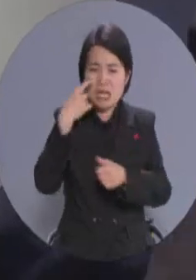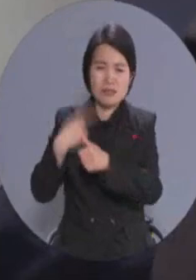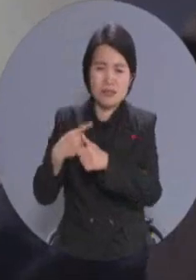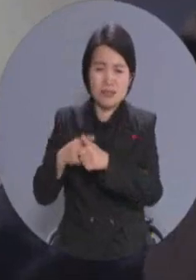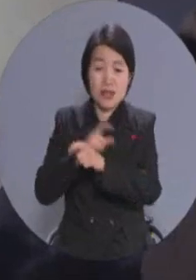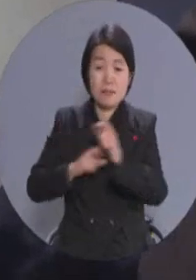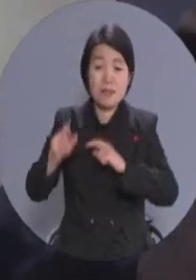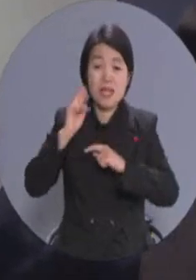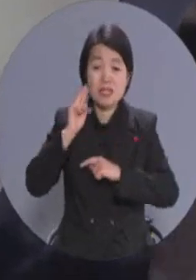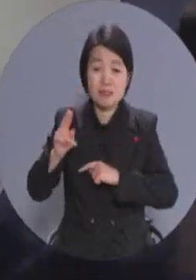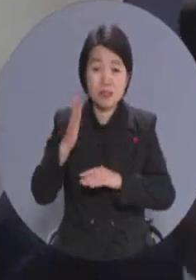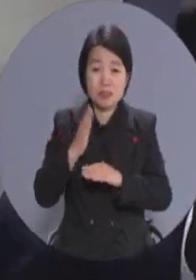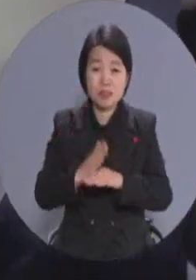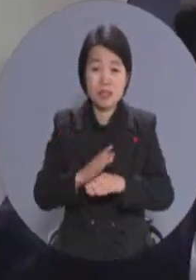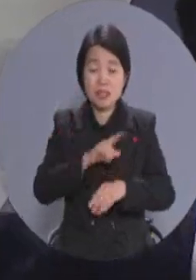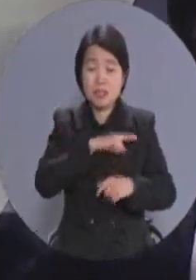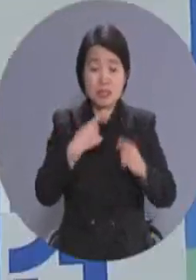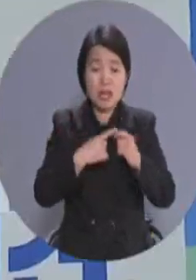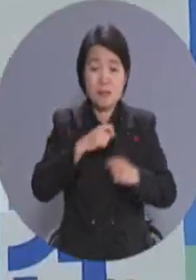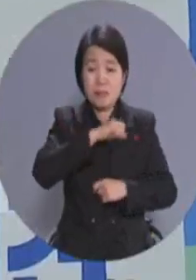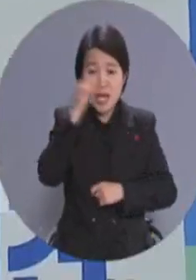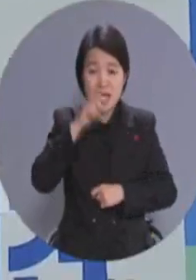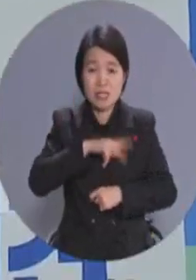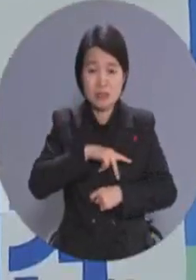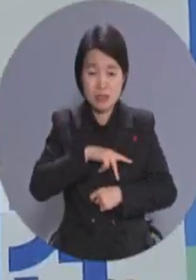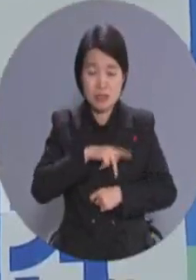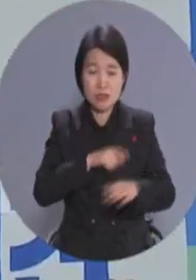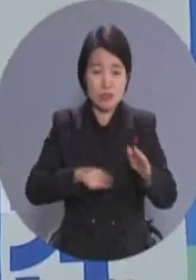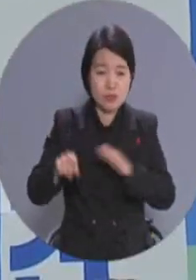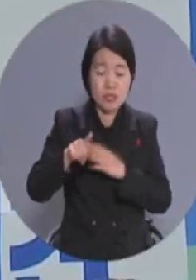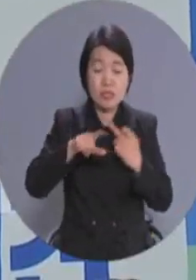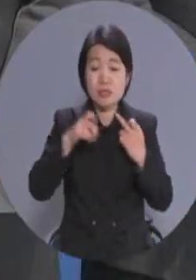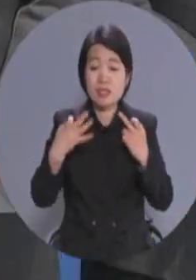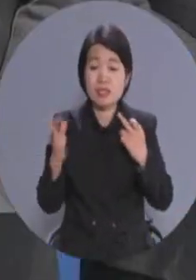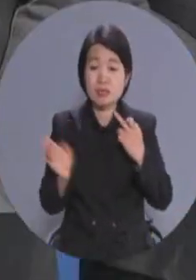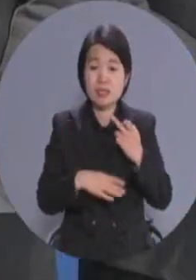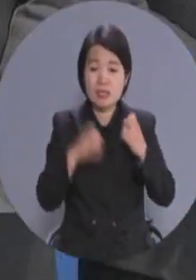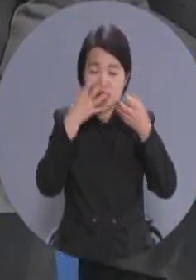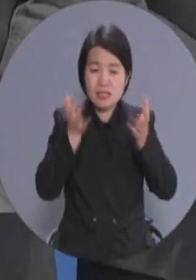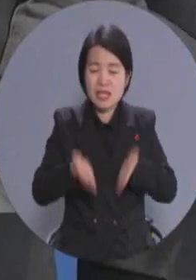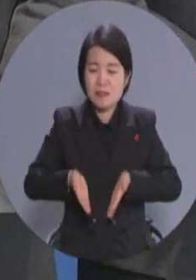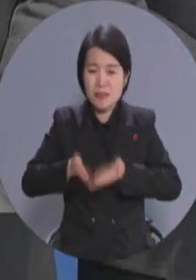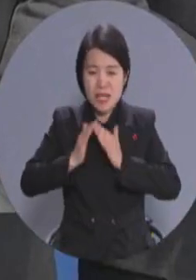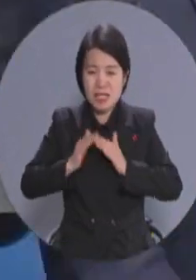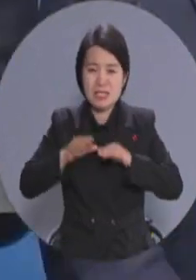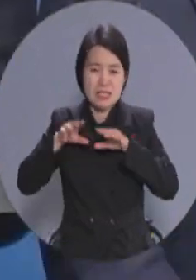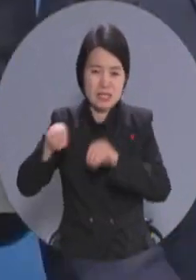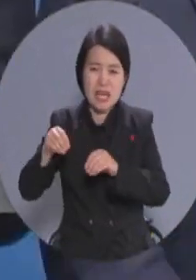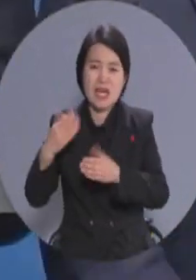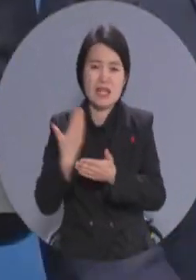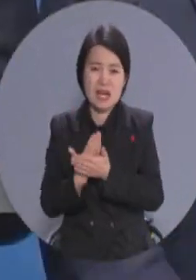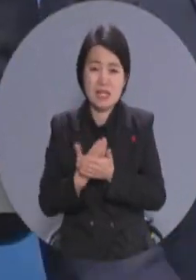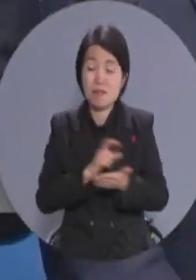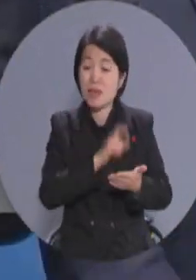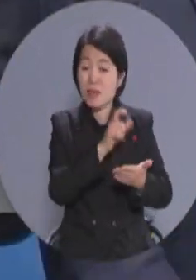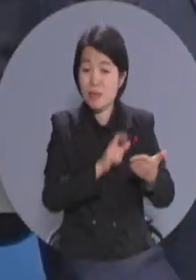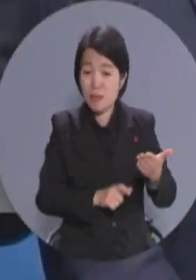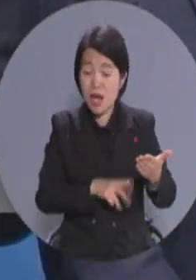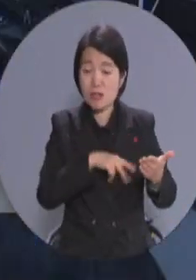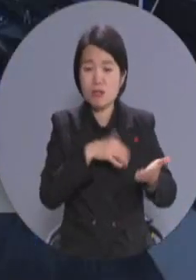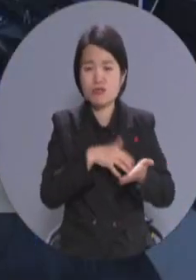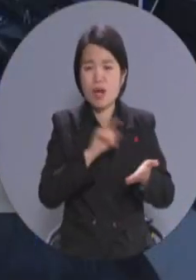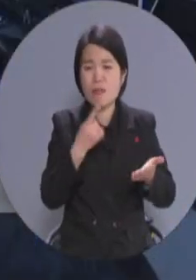있습니다 초선 의원들이 주도해 지난 14일부터 시작된 신당 추진 중단 호소 서명에는 100명이 넘는